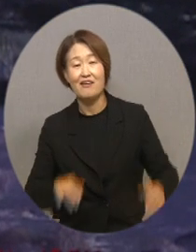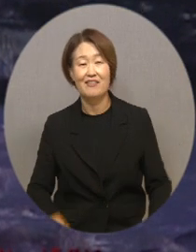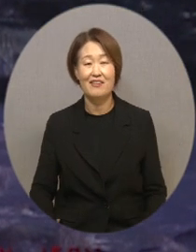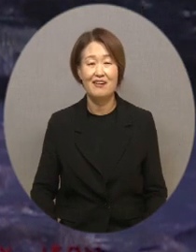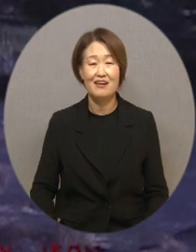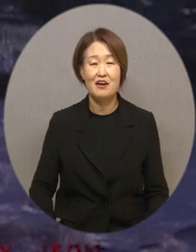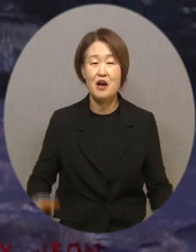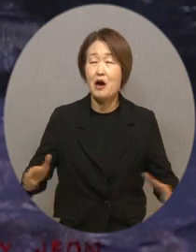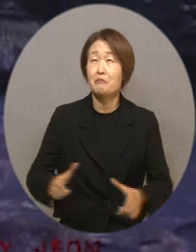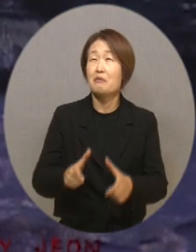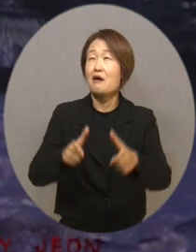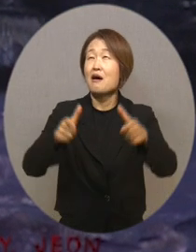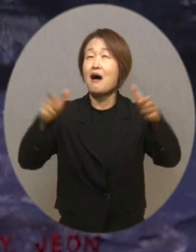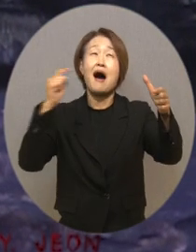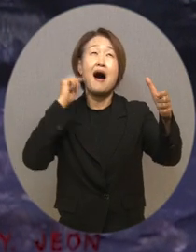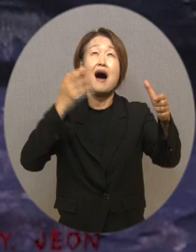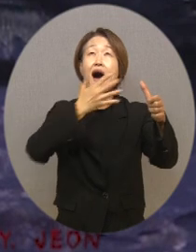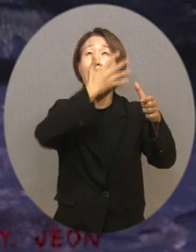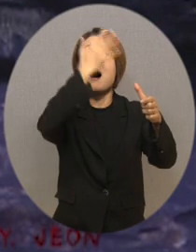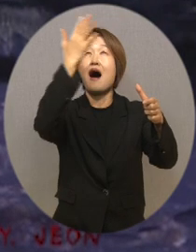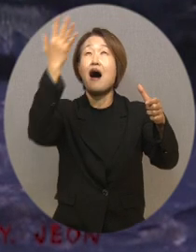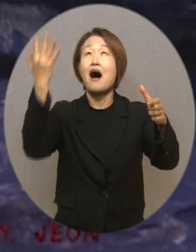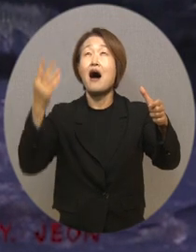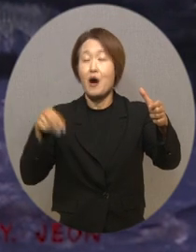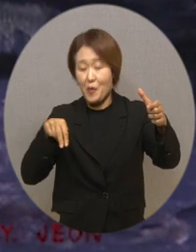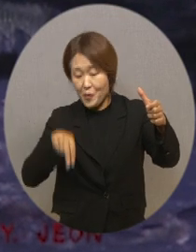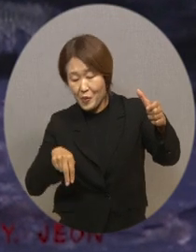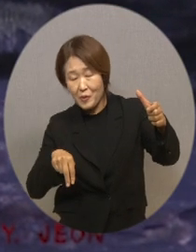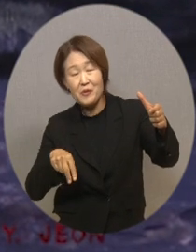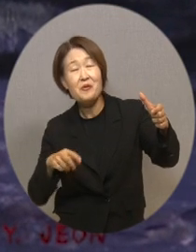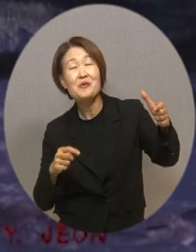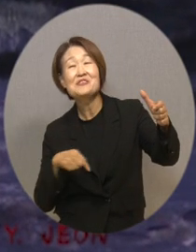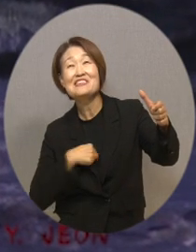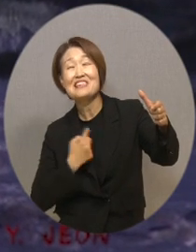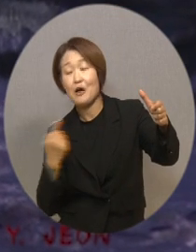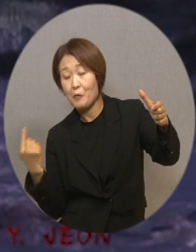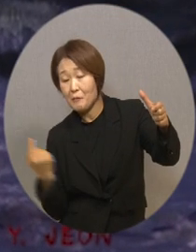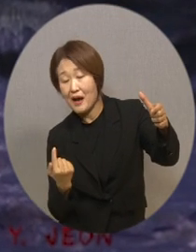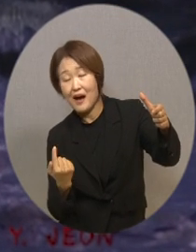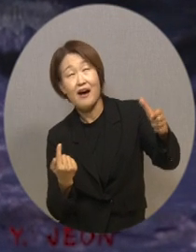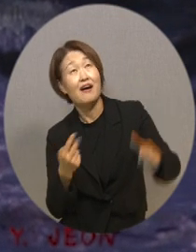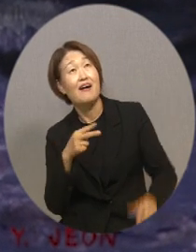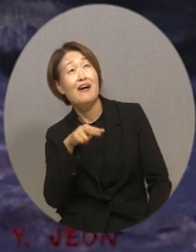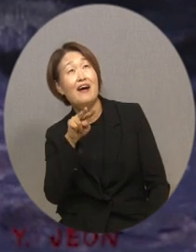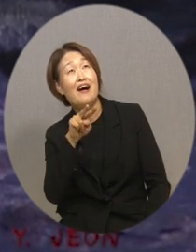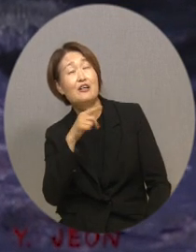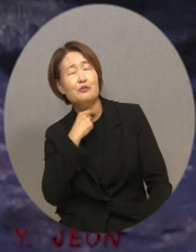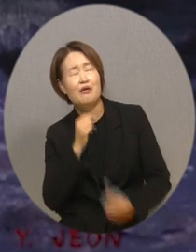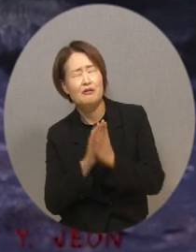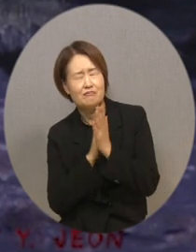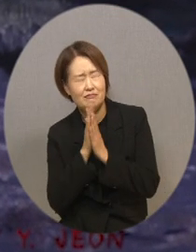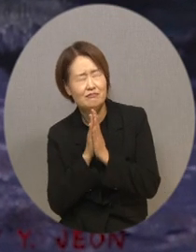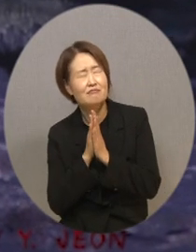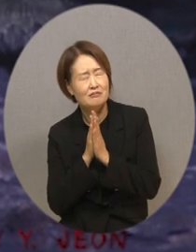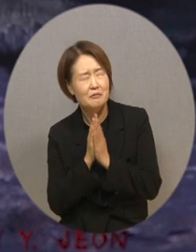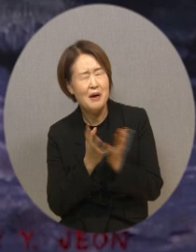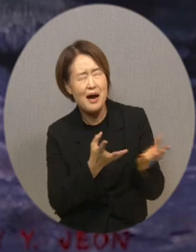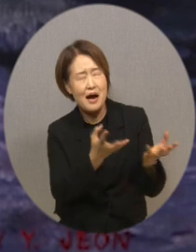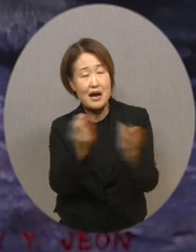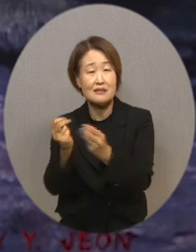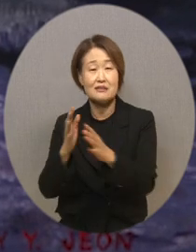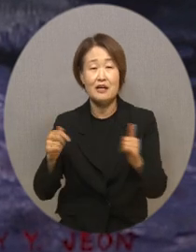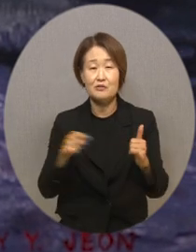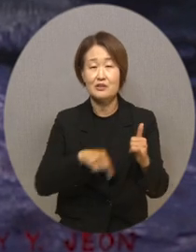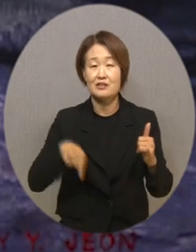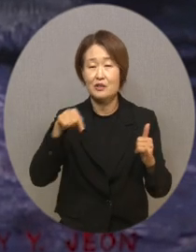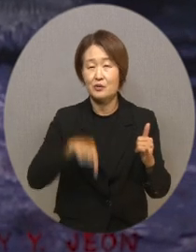아름답고 커다란 나무 아래서 혼자 소원을 비는 작은 소녀의 모습은 많은 사람들 속에서도 나만의